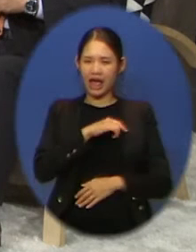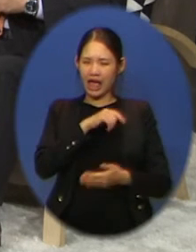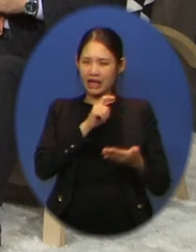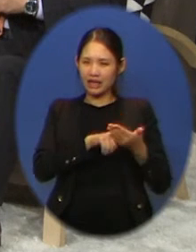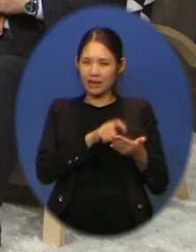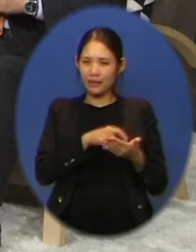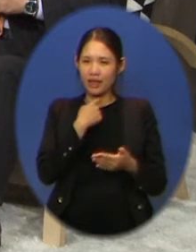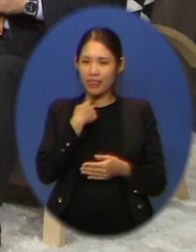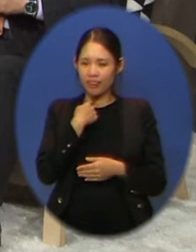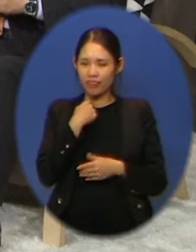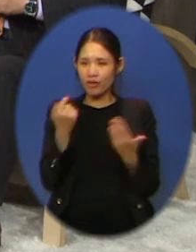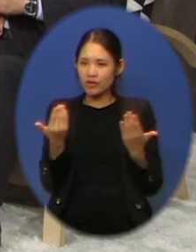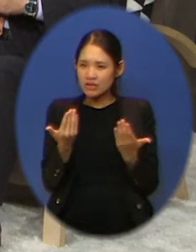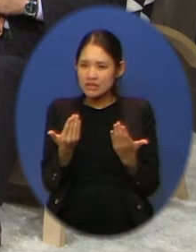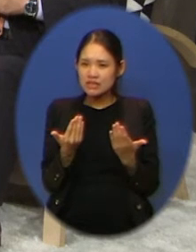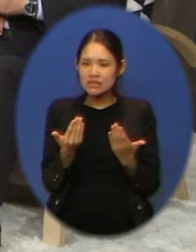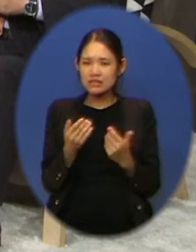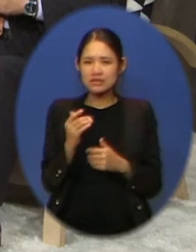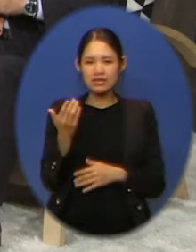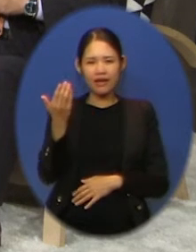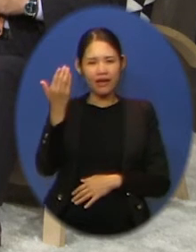상황은 이제